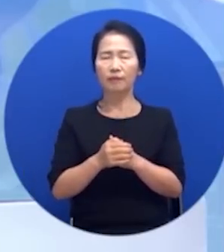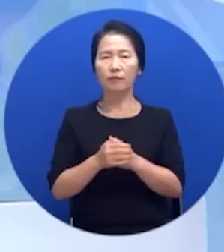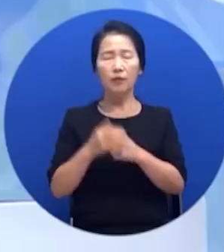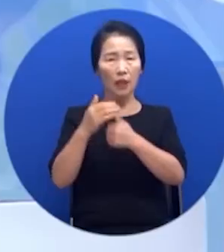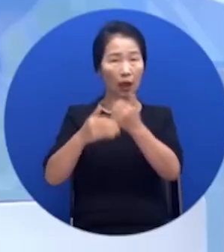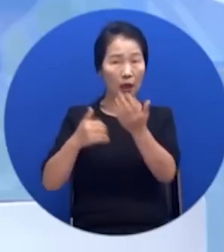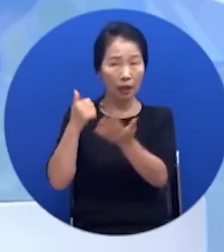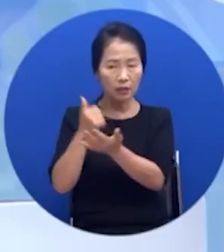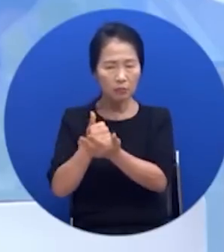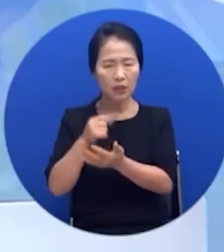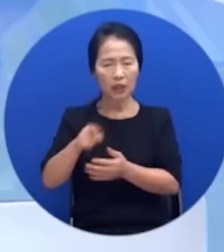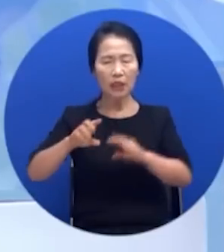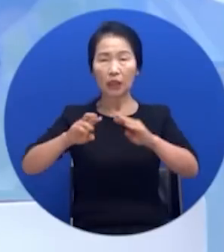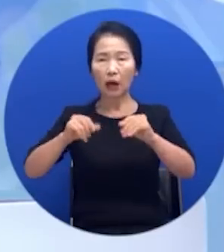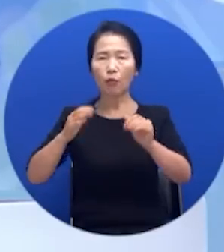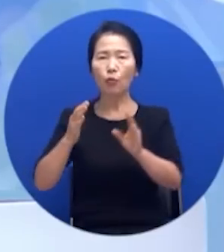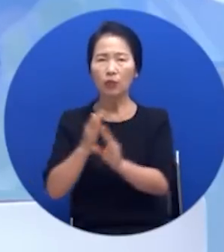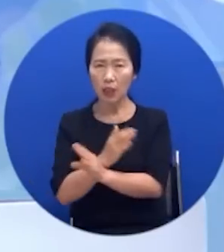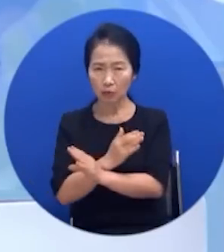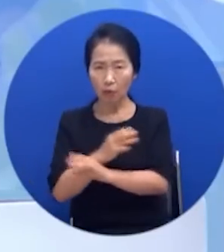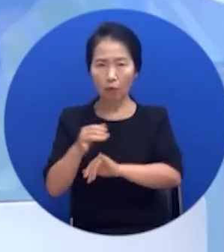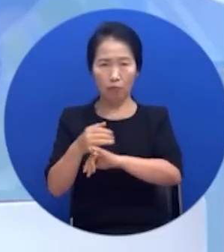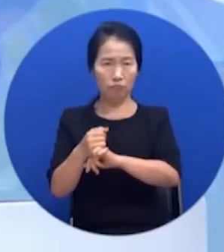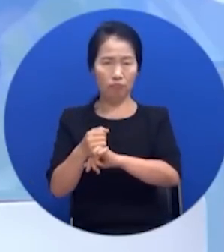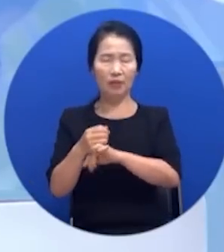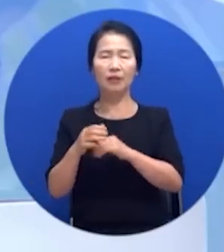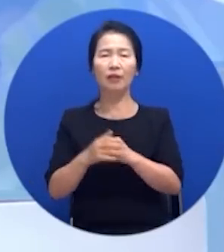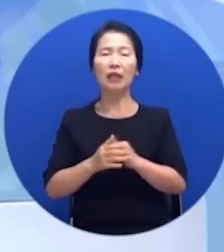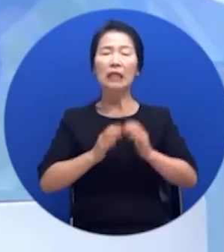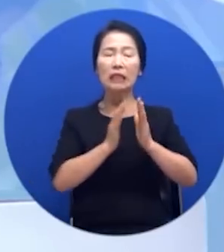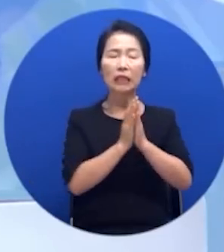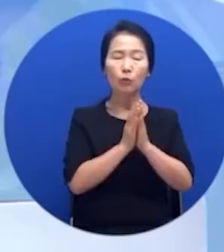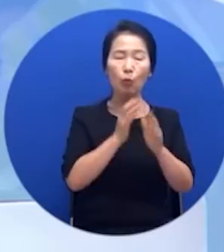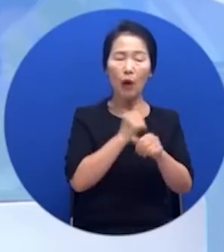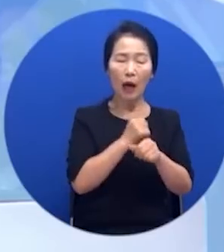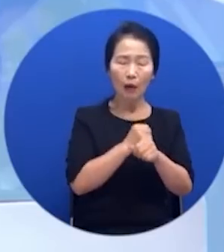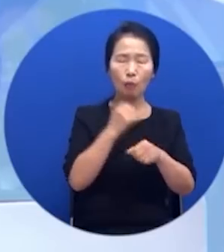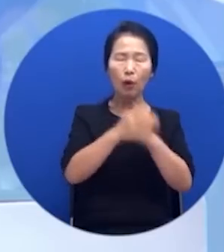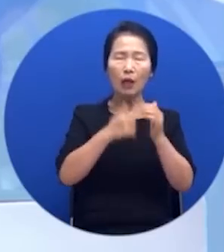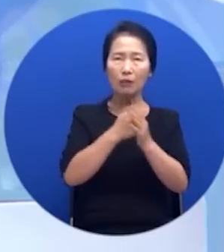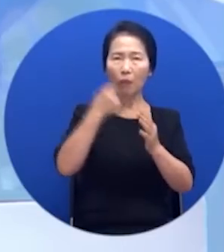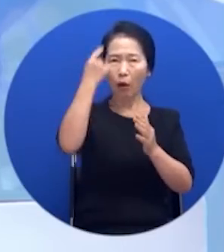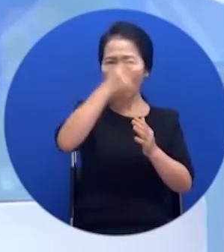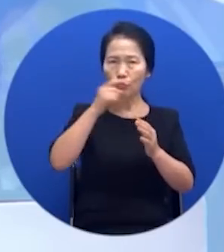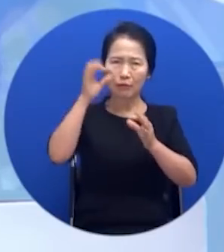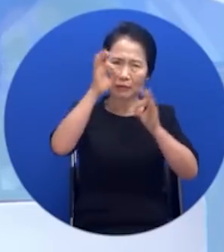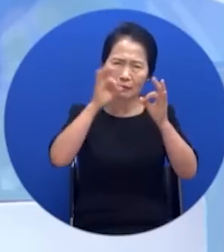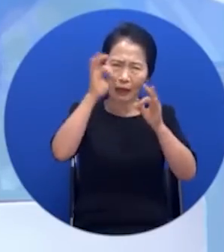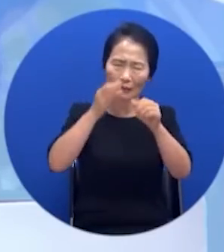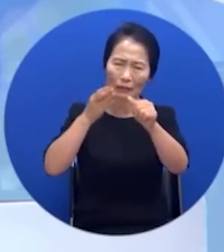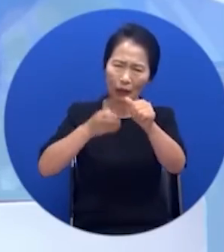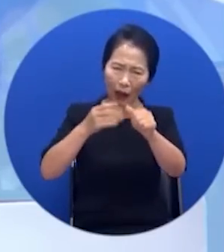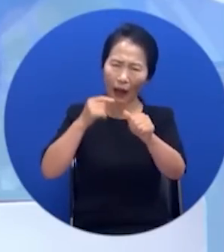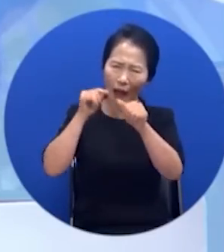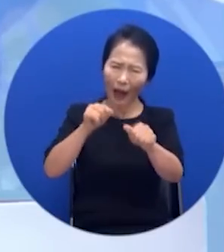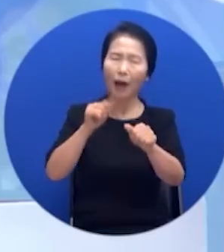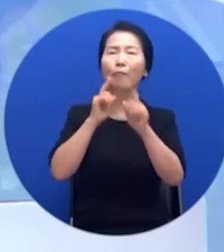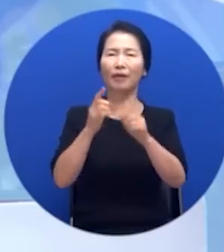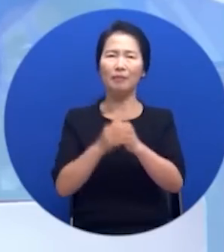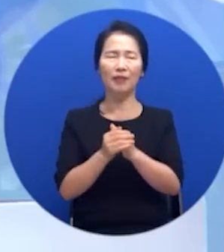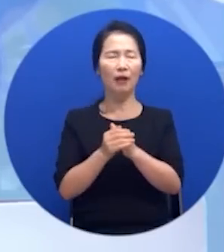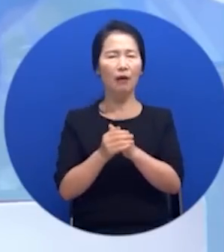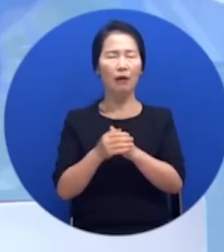하나님은 이 땅을 고치겠다고 말씀하시면서 기도하여 내 얼굴을 찾으라 라고 말씀을 하고 있습니다. 여기